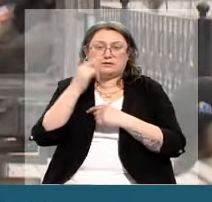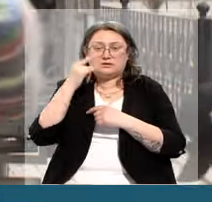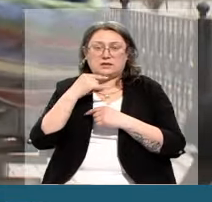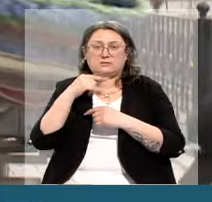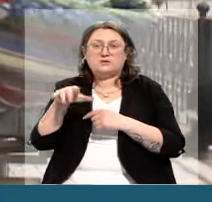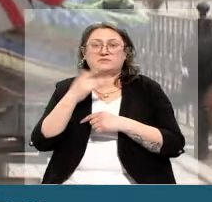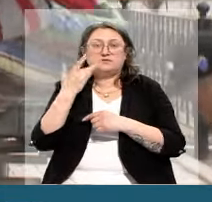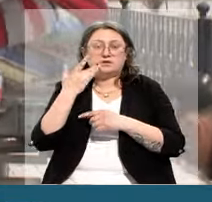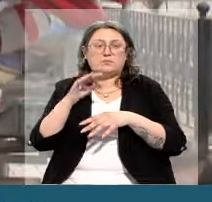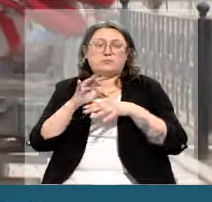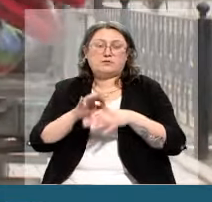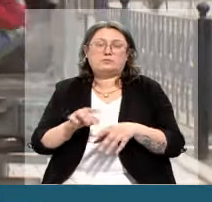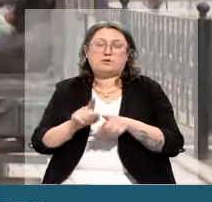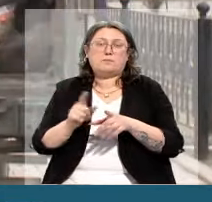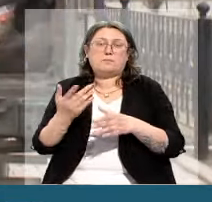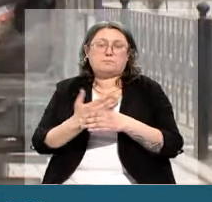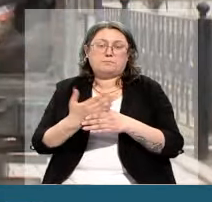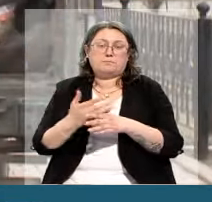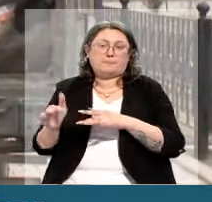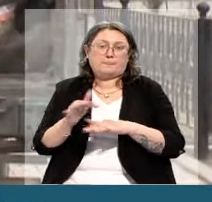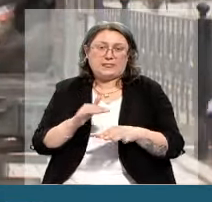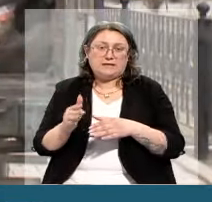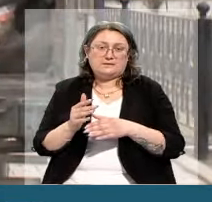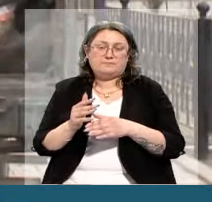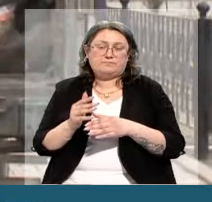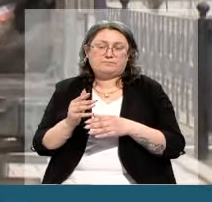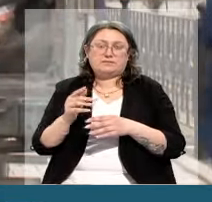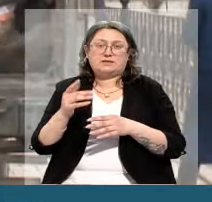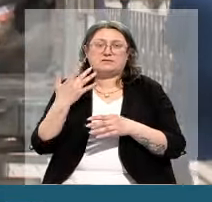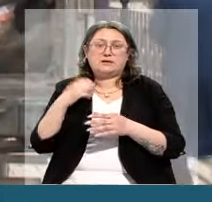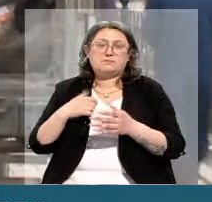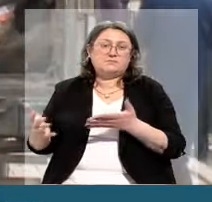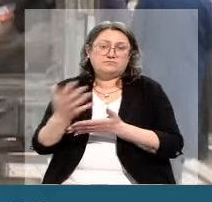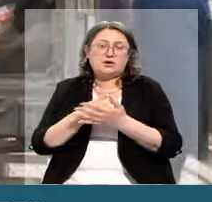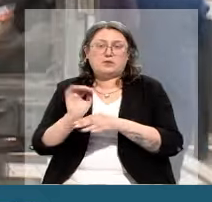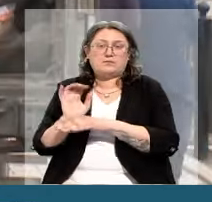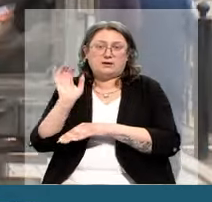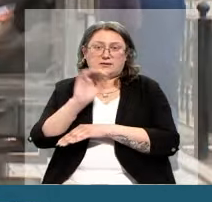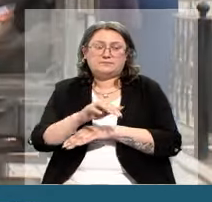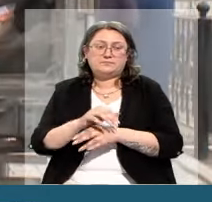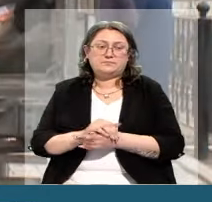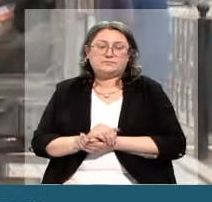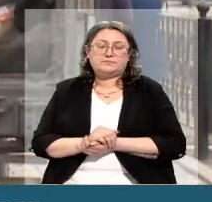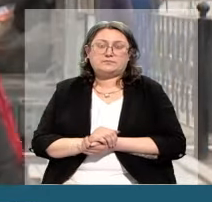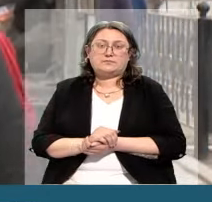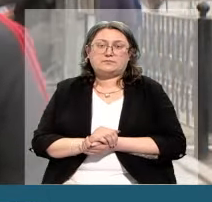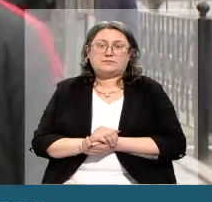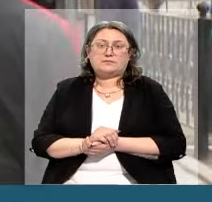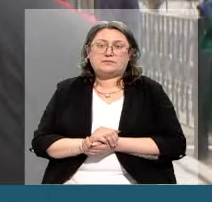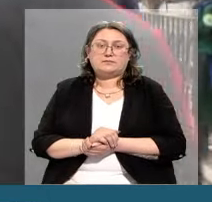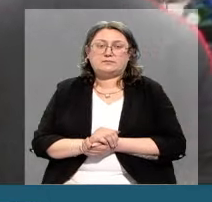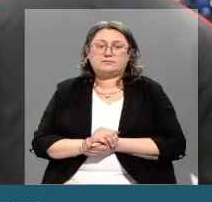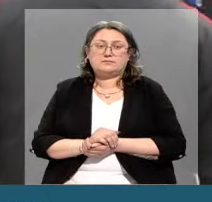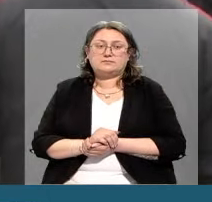кейін қазір басқа облыстардан да келіп отыр, бірақ біз өзімізде Қостанайда судан зардап шеккендерге көмектесіп